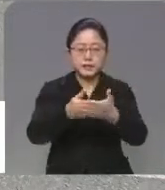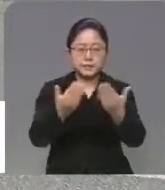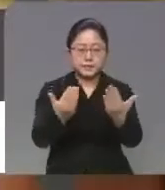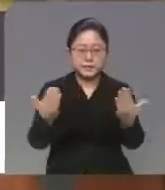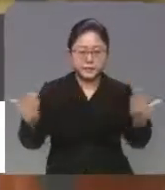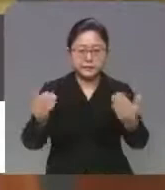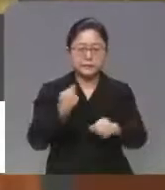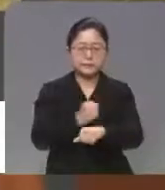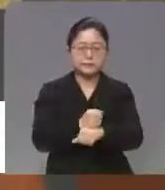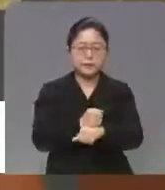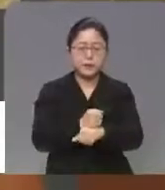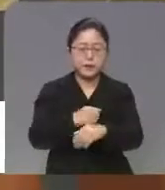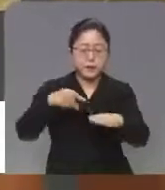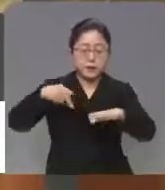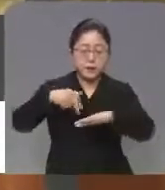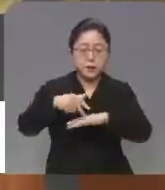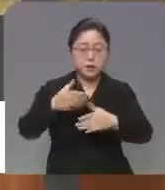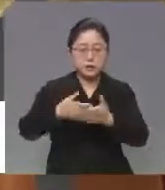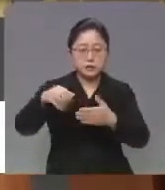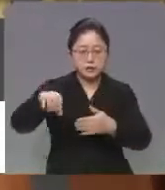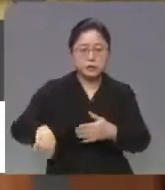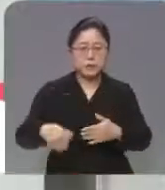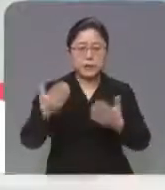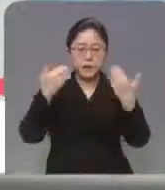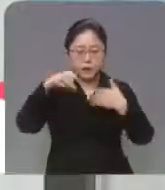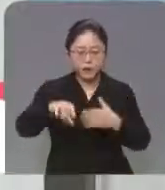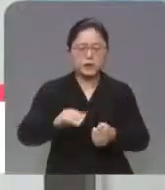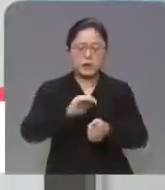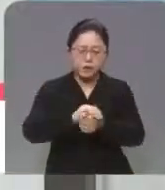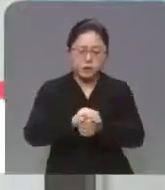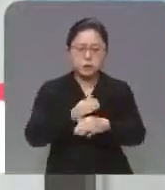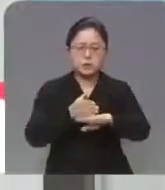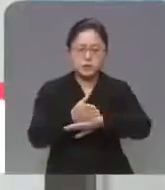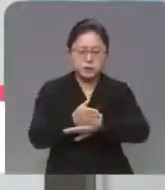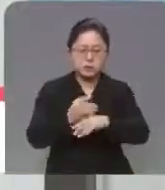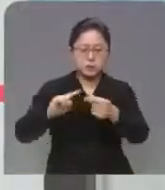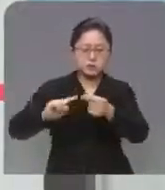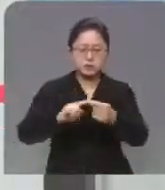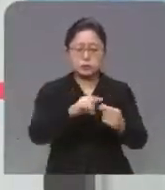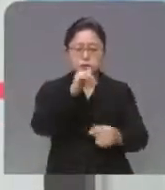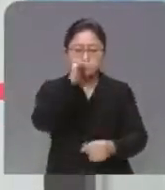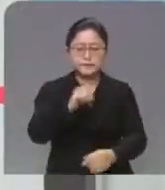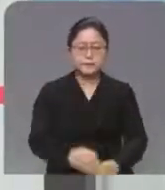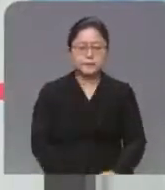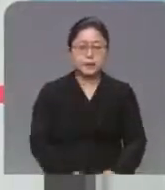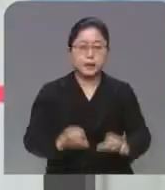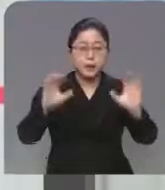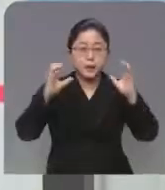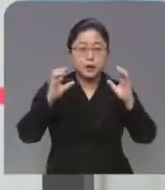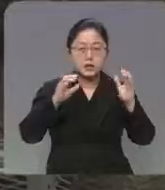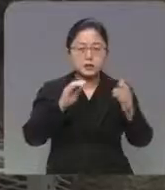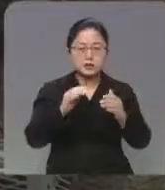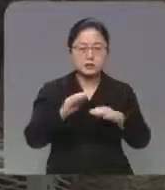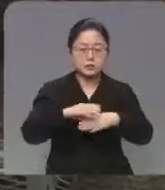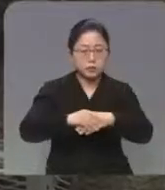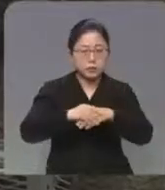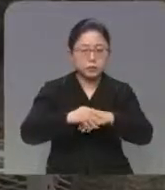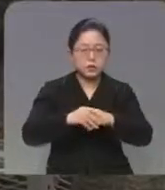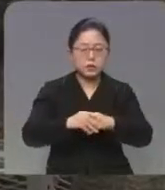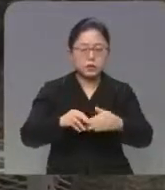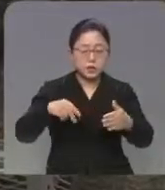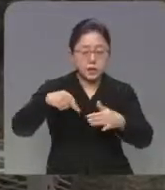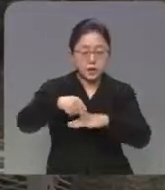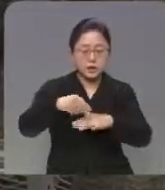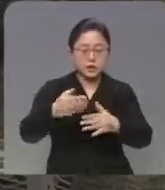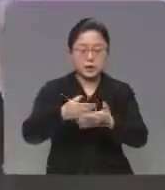내걸렸습니다. 횡단보도 그림 옆에는 학교 앞에 선 거북이처럼이란 문구가 적혀 있습니다. 어린이들이 손을 잡고 횡단보도를